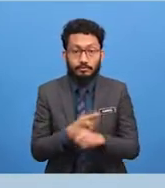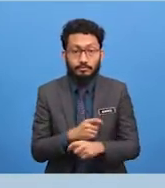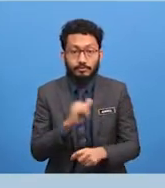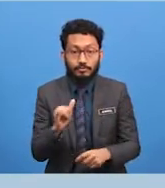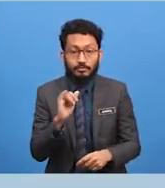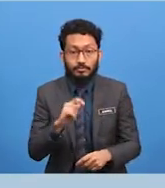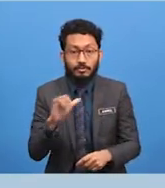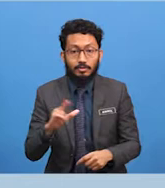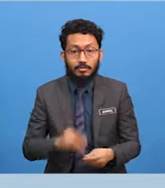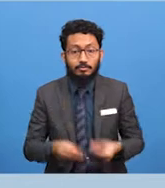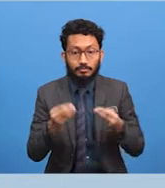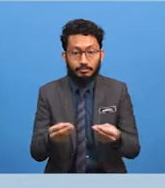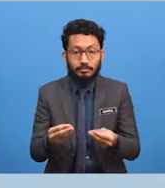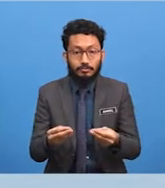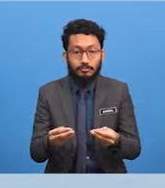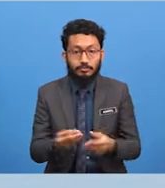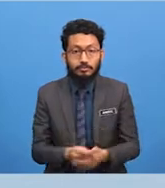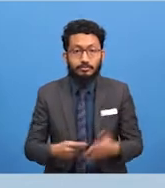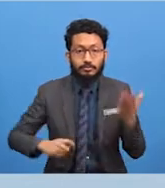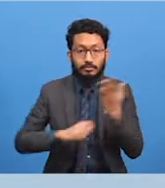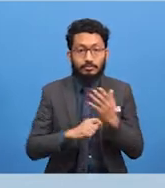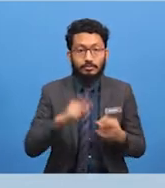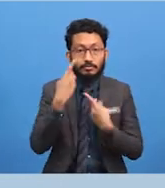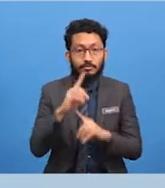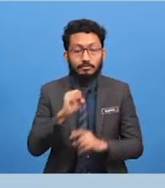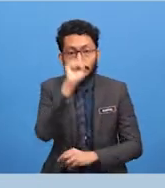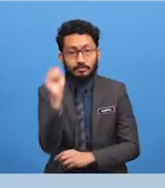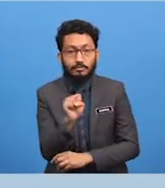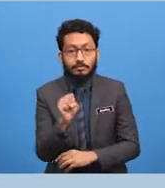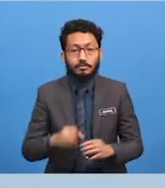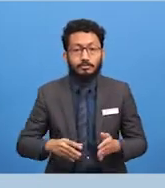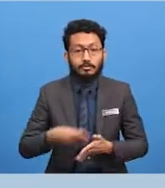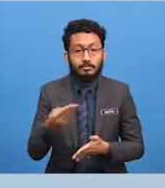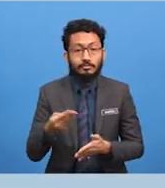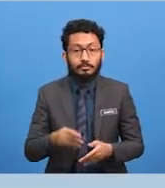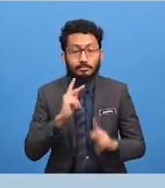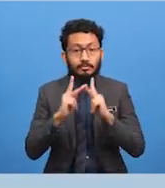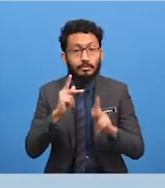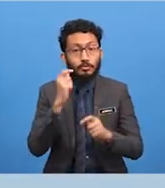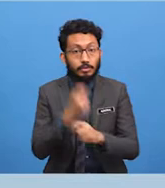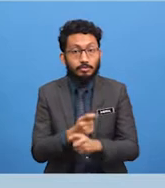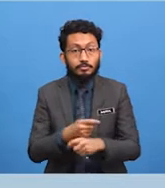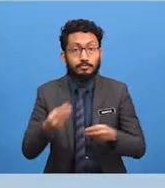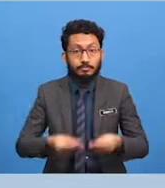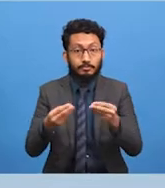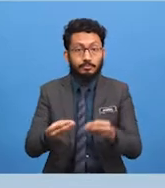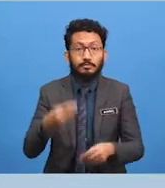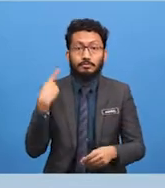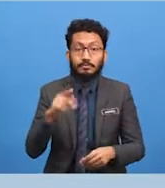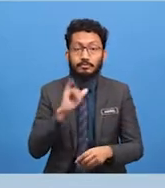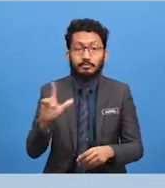ialah berikan. Teknik menjawab soalan bagi kata tugas berikan